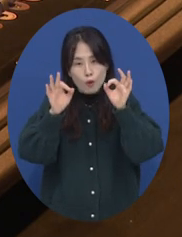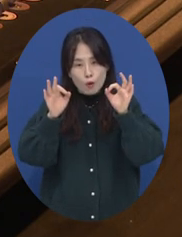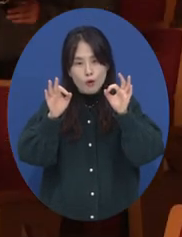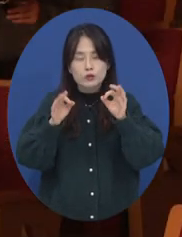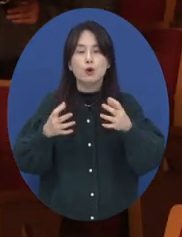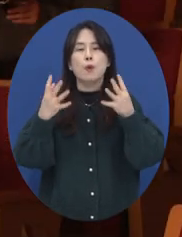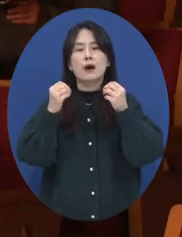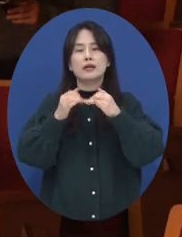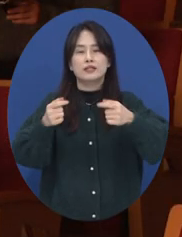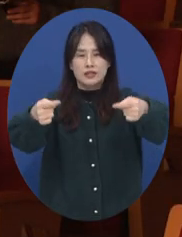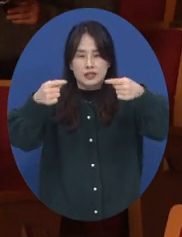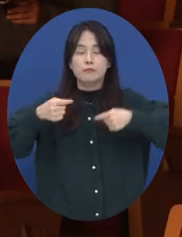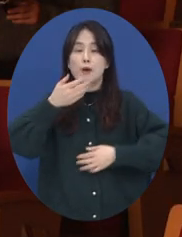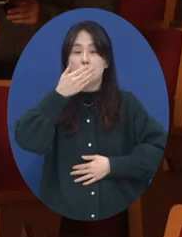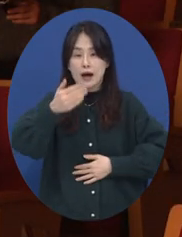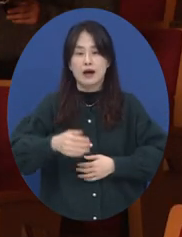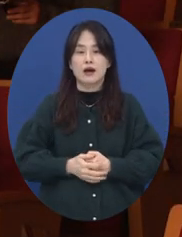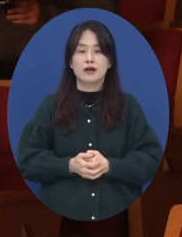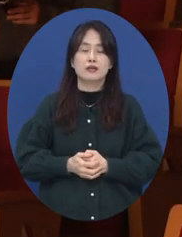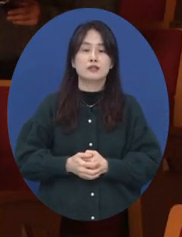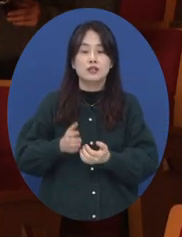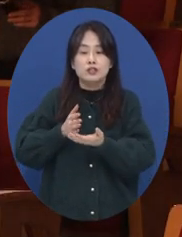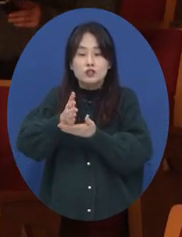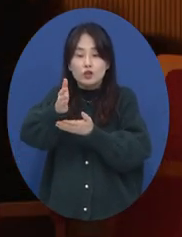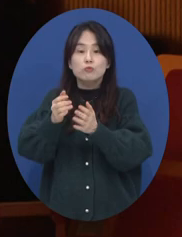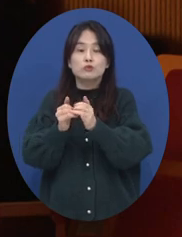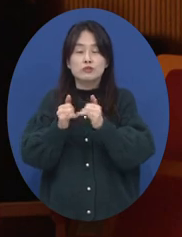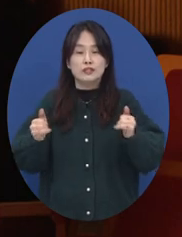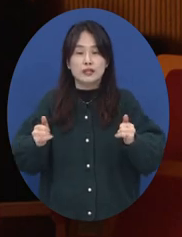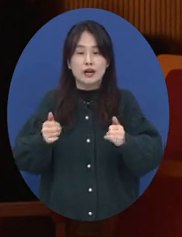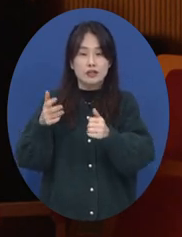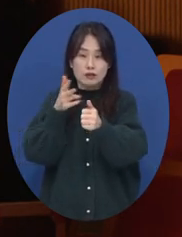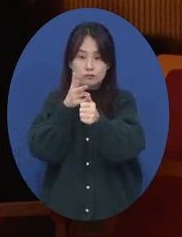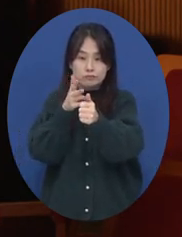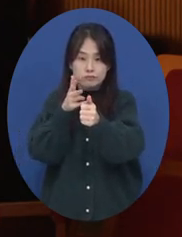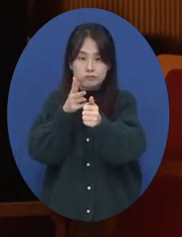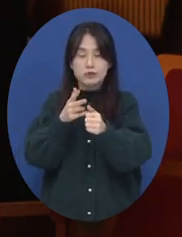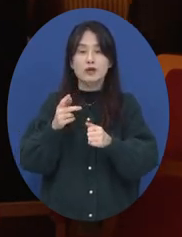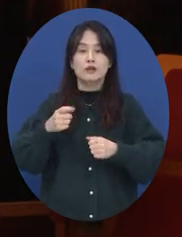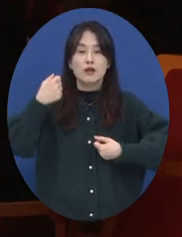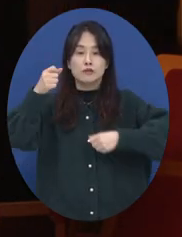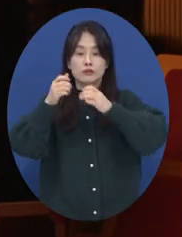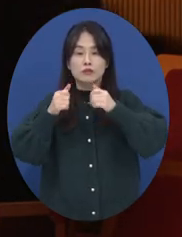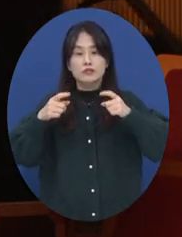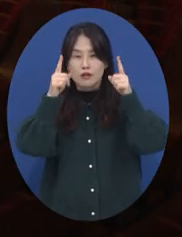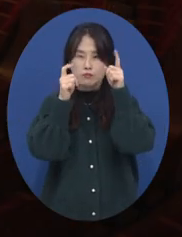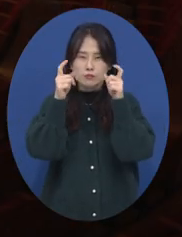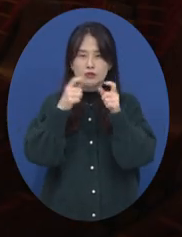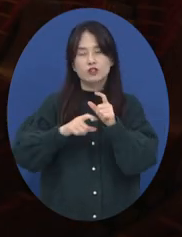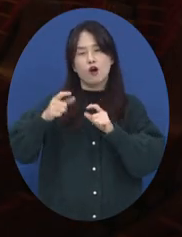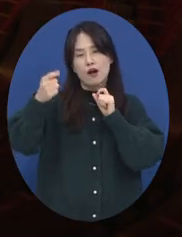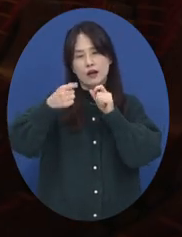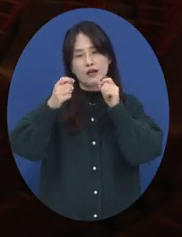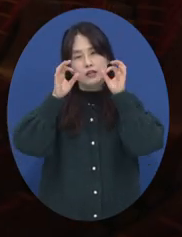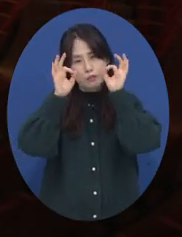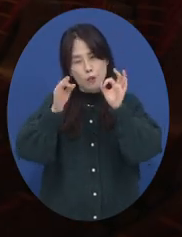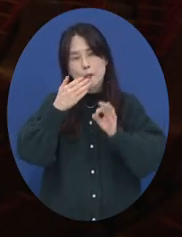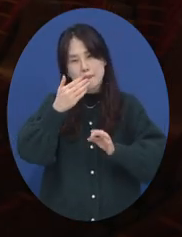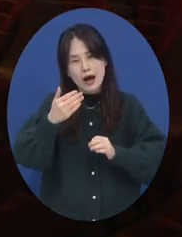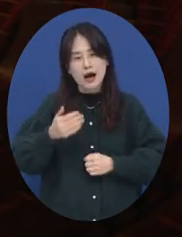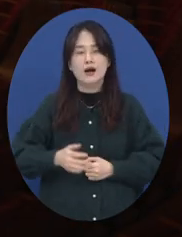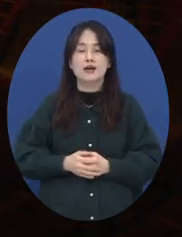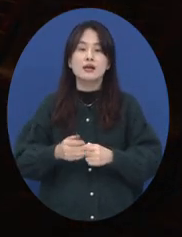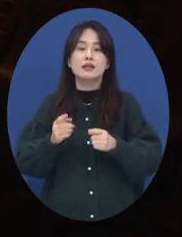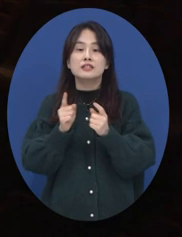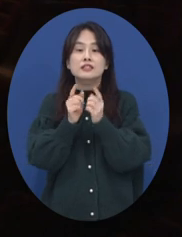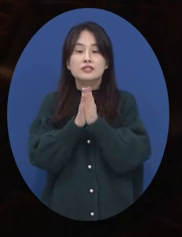셈입니다. 전문 콘서트 중계팀의 카메라 연출을 통해 배우들의 표정을 더 가까이 볼수 있는 등 공연장에 온 듯한 생동감